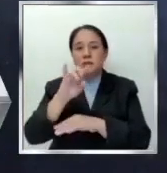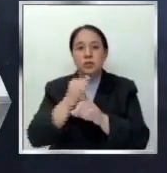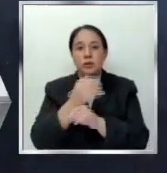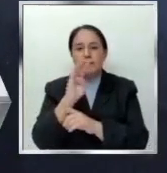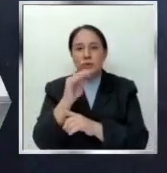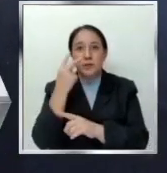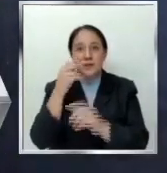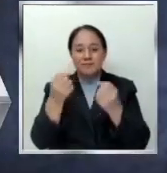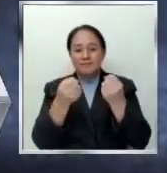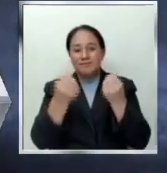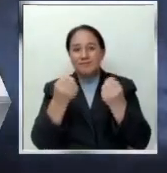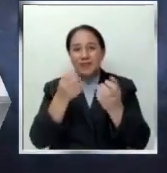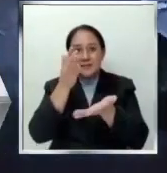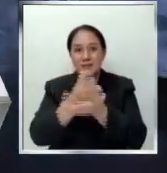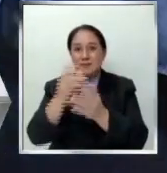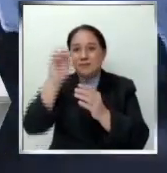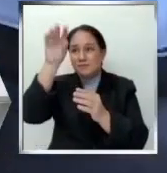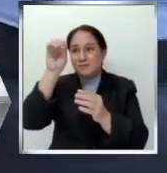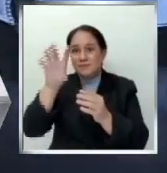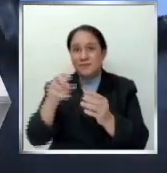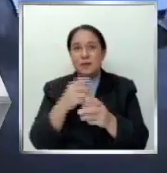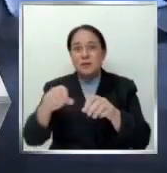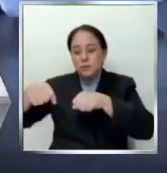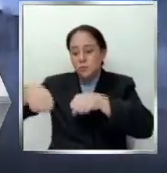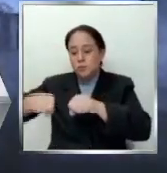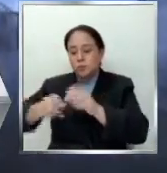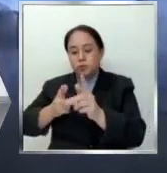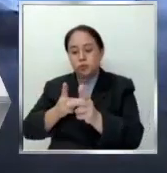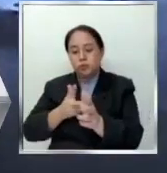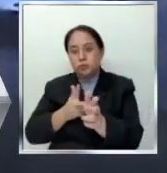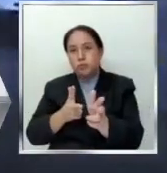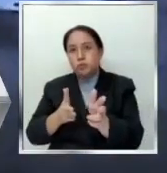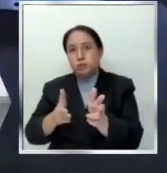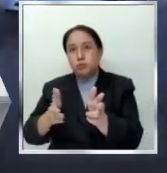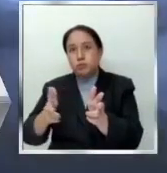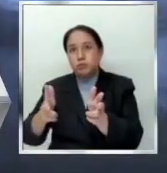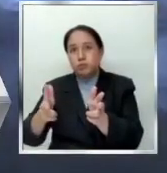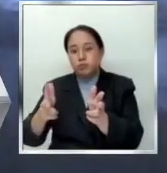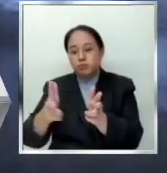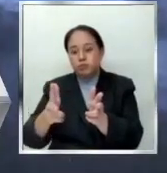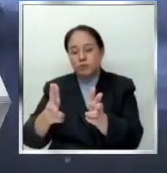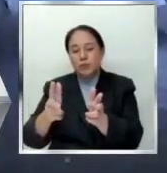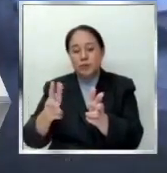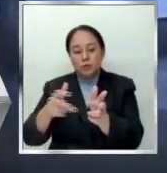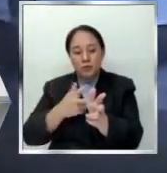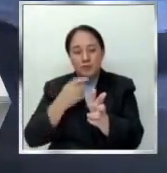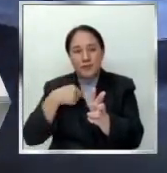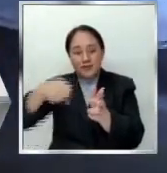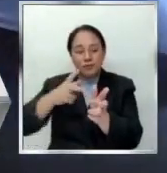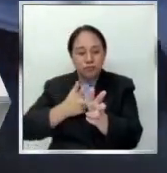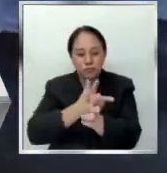ito na huminto sa stoplight. Isang motorsiklo na nabumuntot sa kanya, saka tinapatan ng driver. Hindi kita sa CCTV